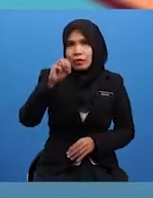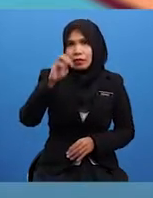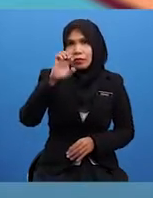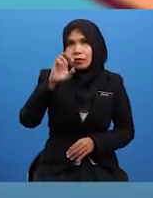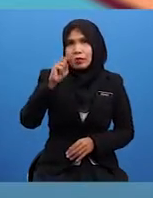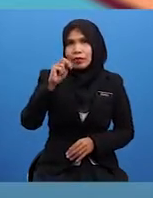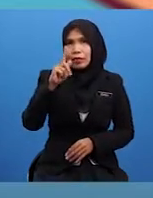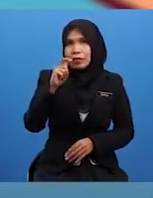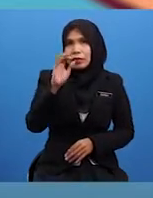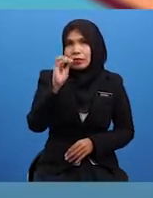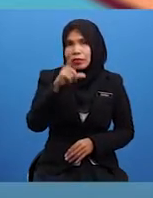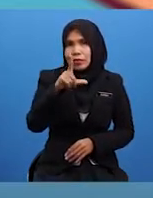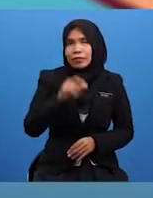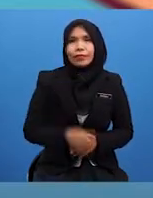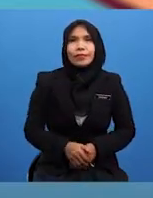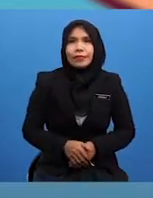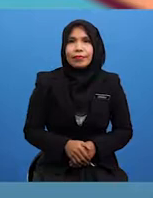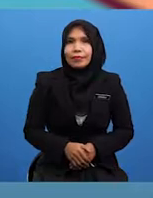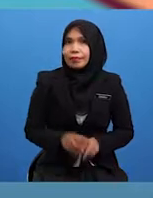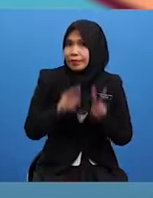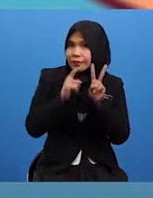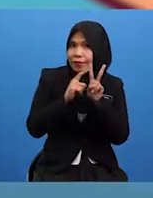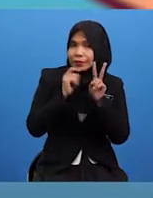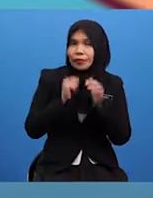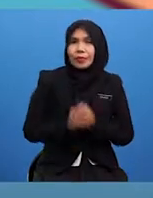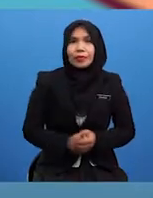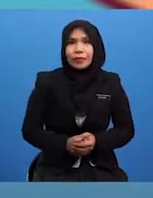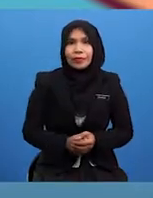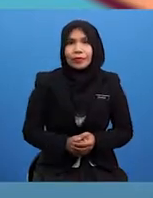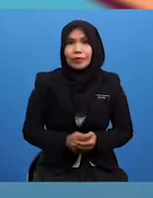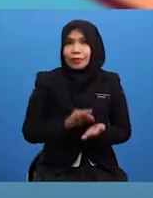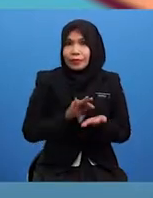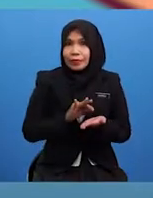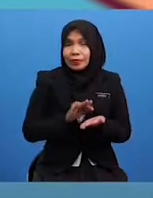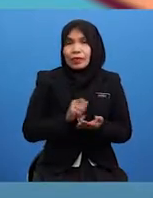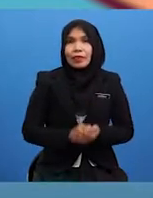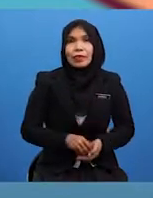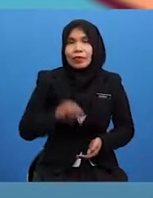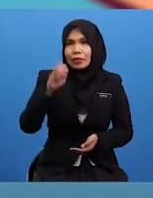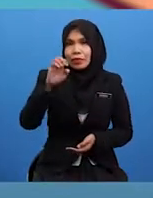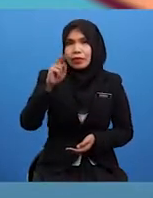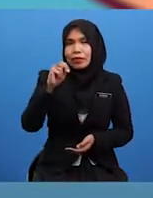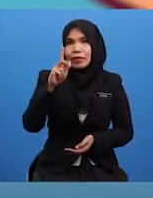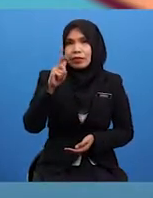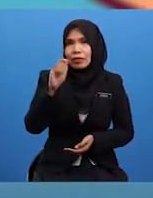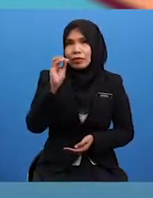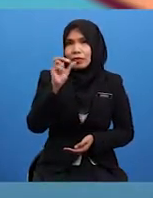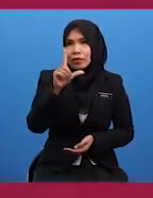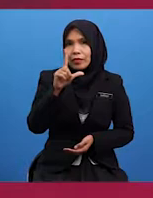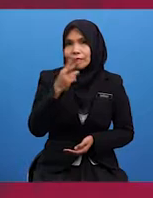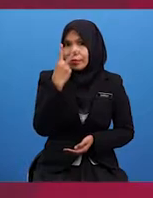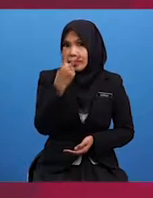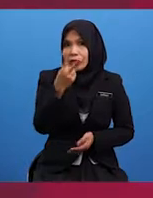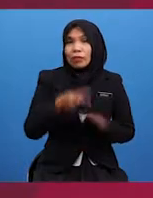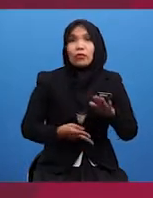ke faktor kecerahan yang kedua iaitu bilangan mentol. Perhatikan video ini.